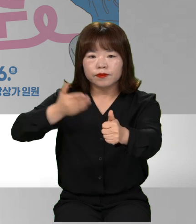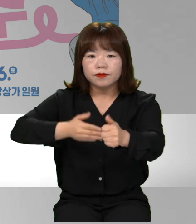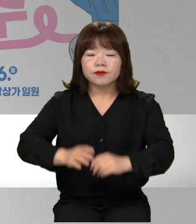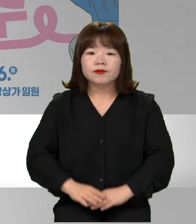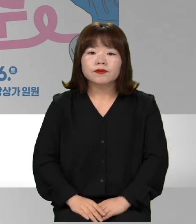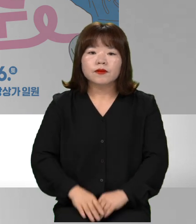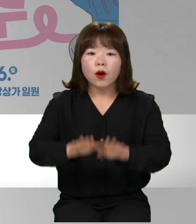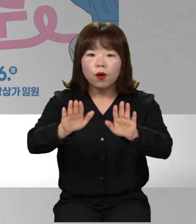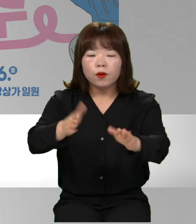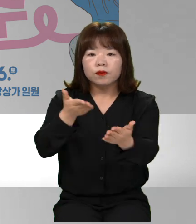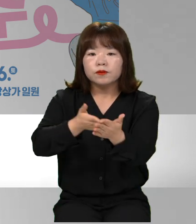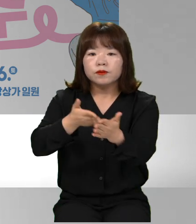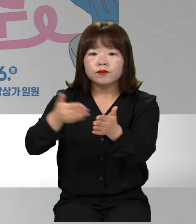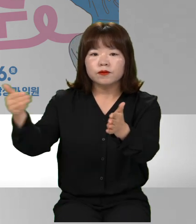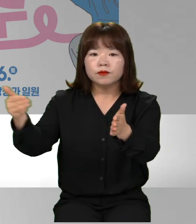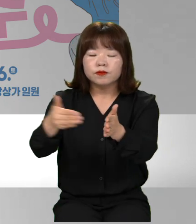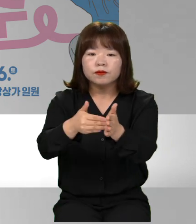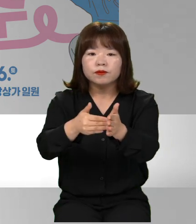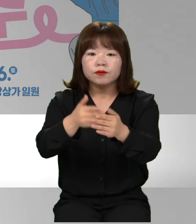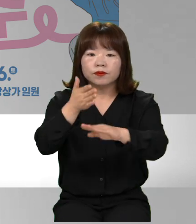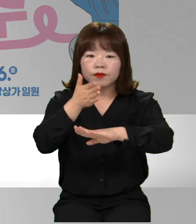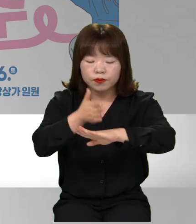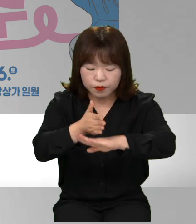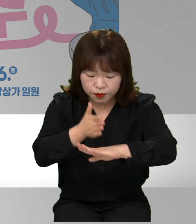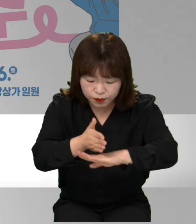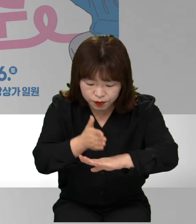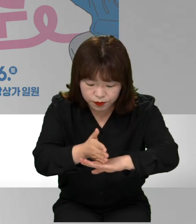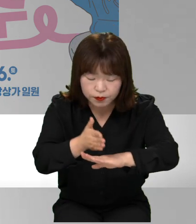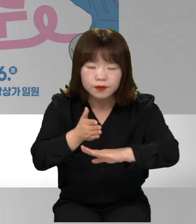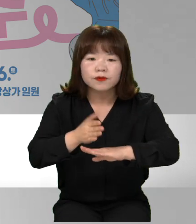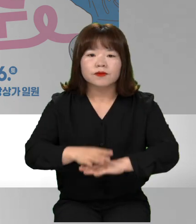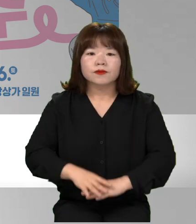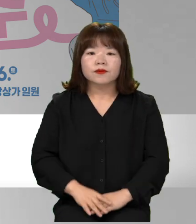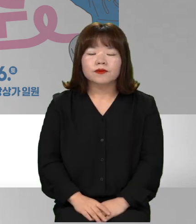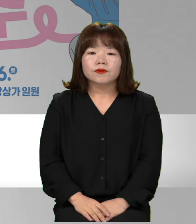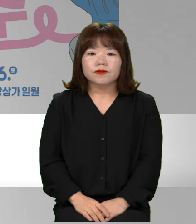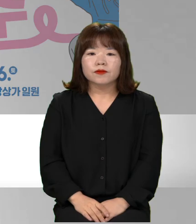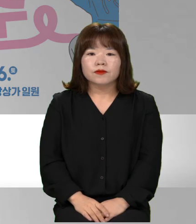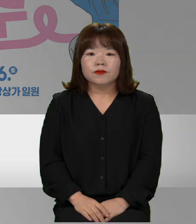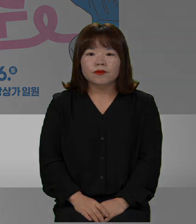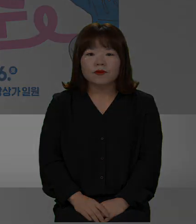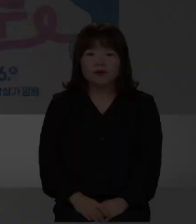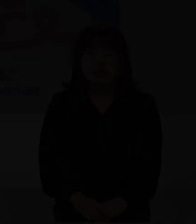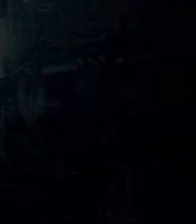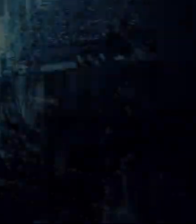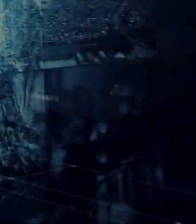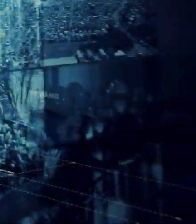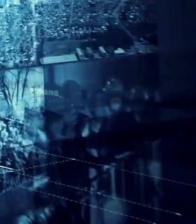부탁드립니다 이번주 준비한 소식은 여기까지입니다 시청해주신 여러분 고맙습니다